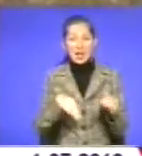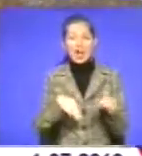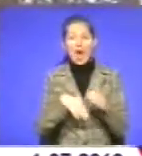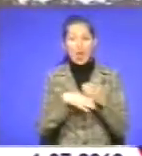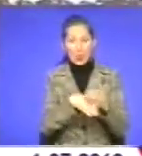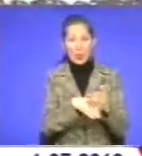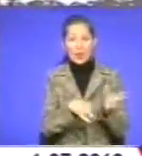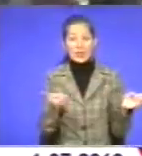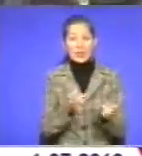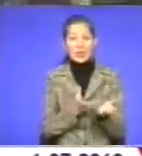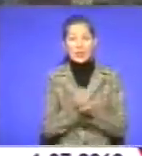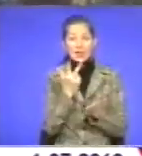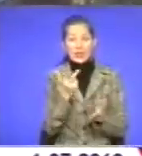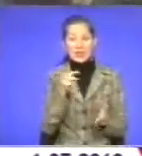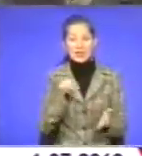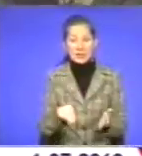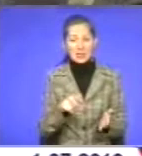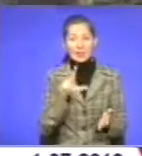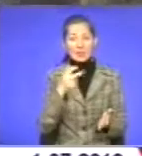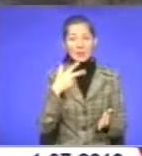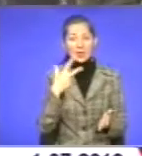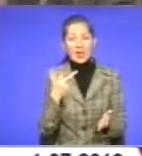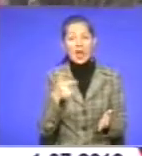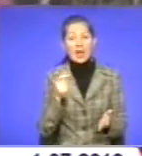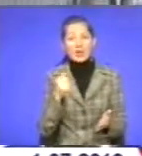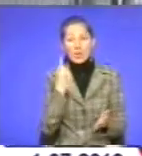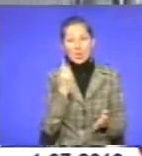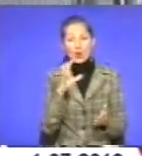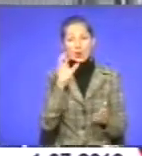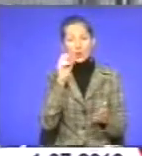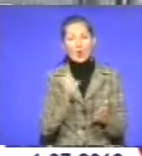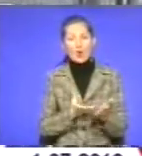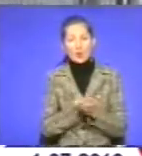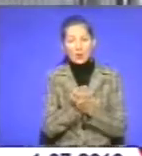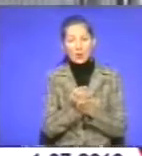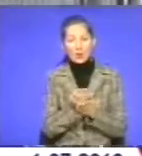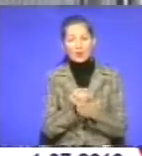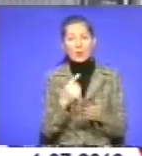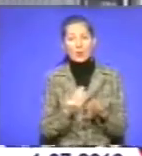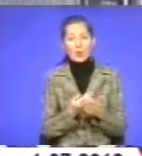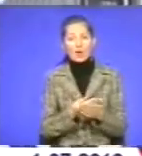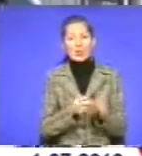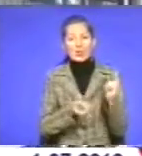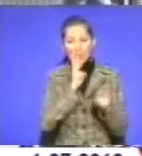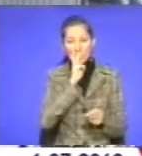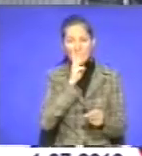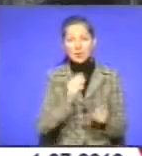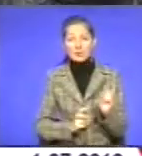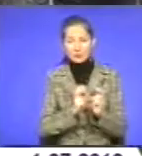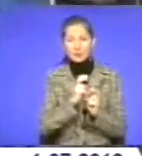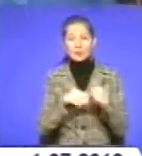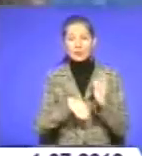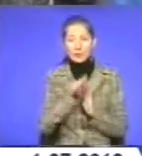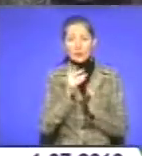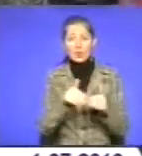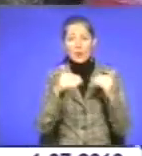заплатити 3320 гривень єдиного соціального внеску. Якщо зарплата на підприємстві висока, ще більше. А буває, що в